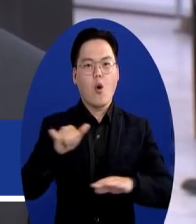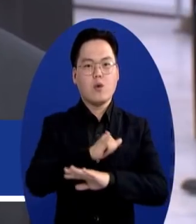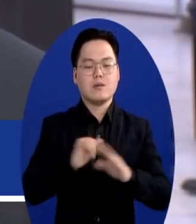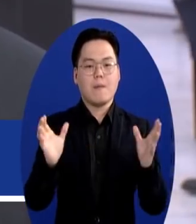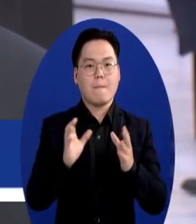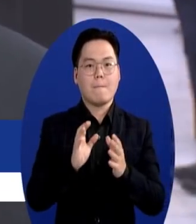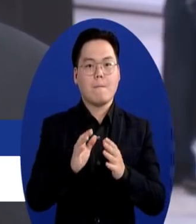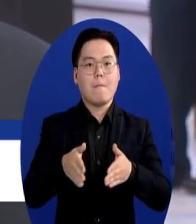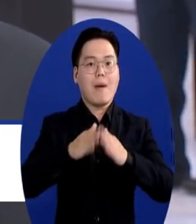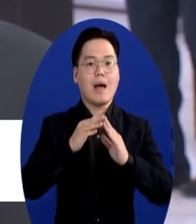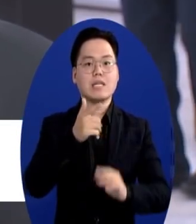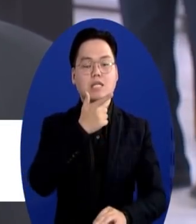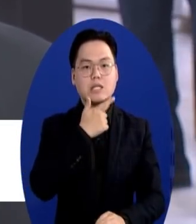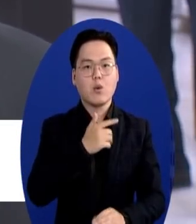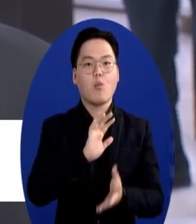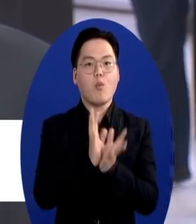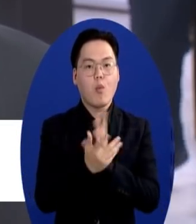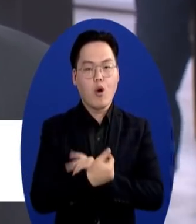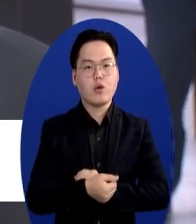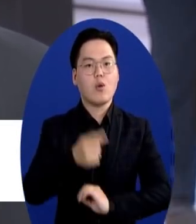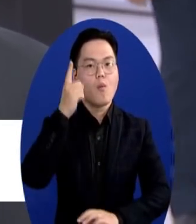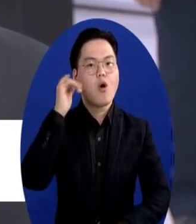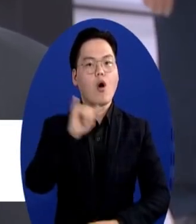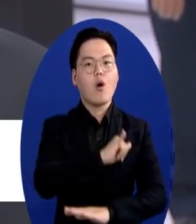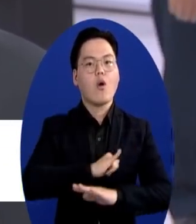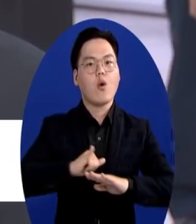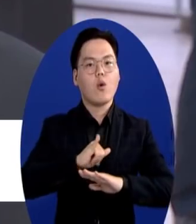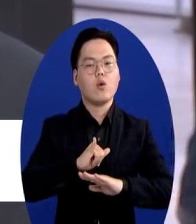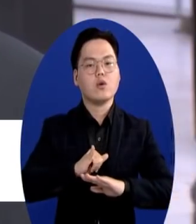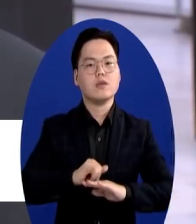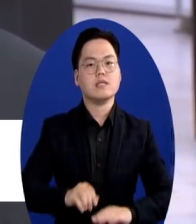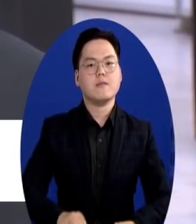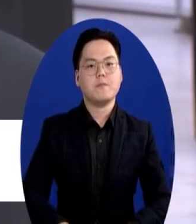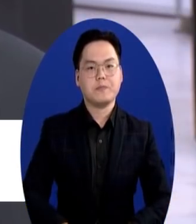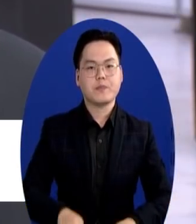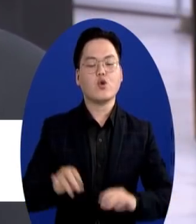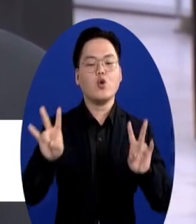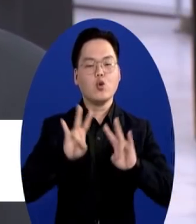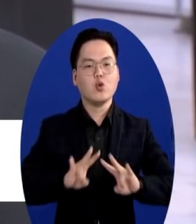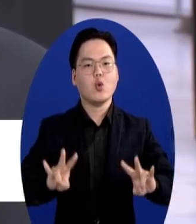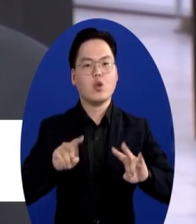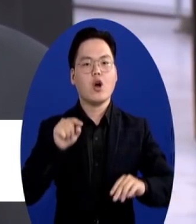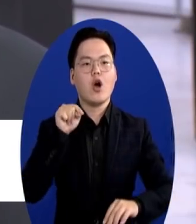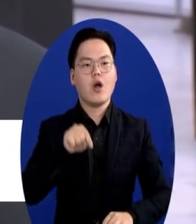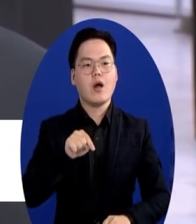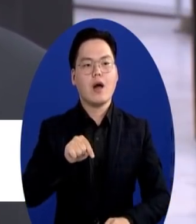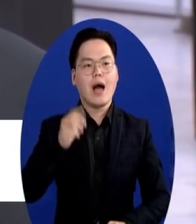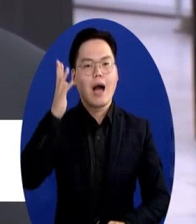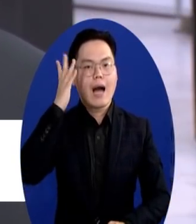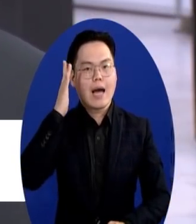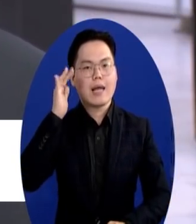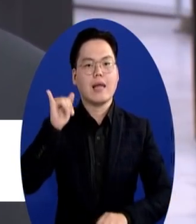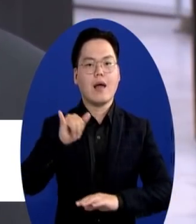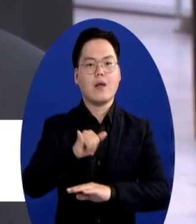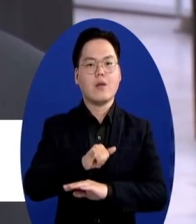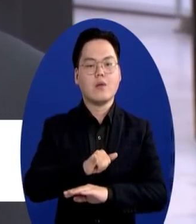гол одоо төв одоохондоо Монгол улс гэсэн Монгол үндэстний ихэнх оршин сууж байгаа энэ нотлог дэвсгэр одоохондоо гадаад Монгол